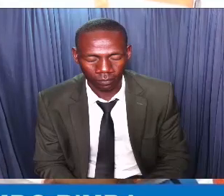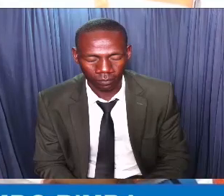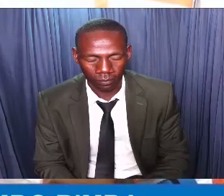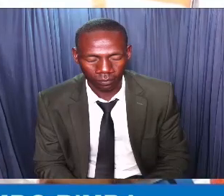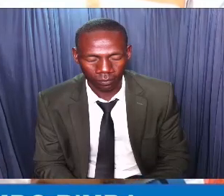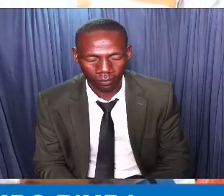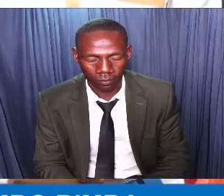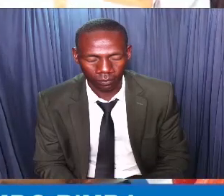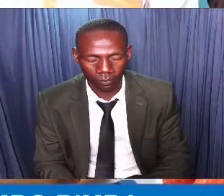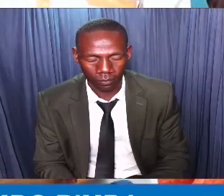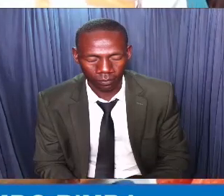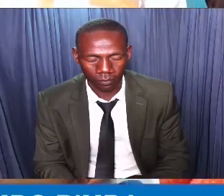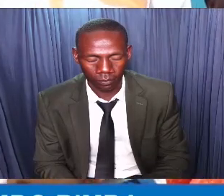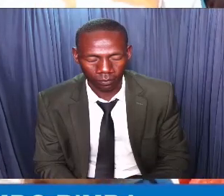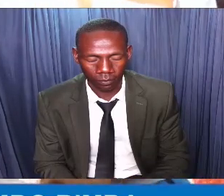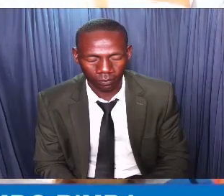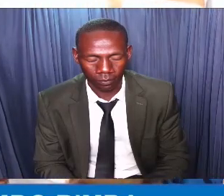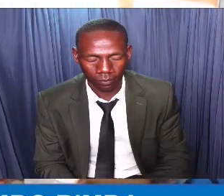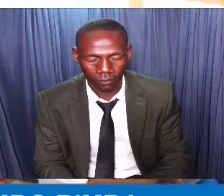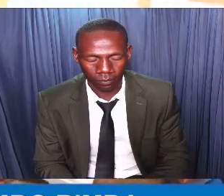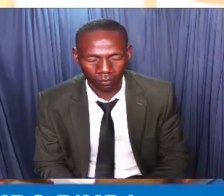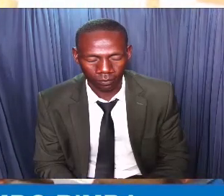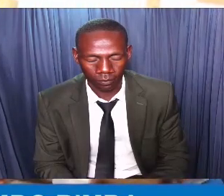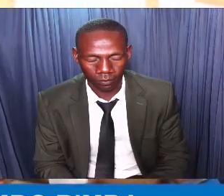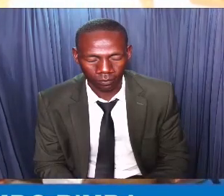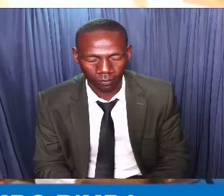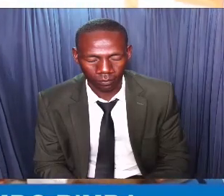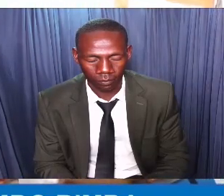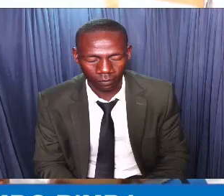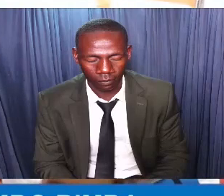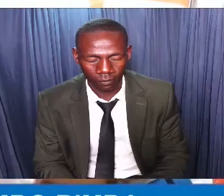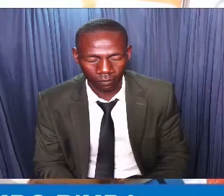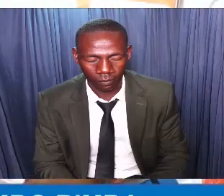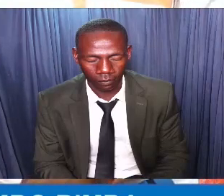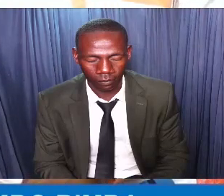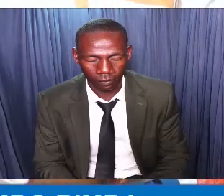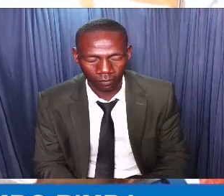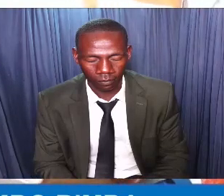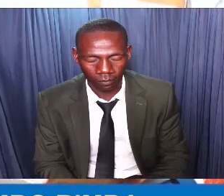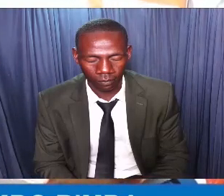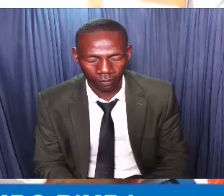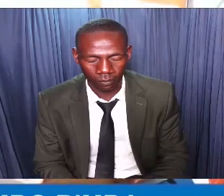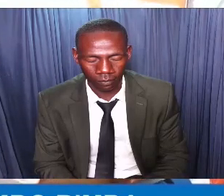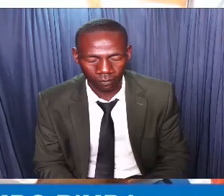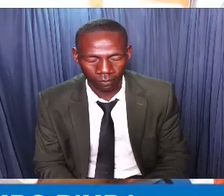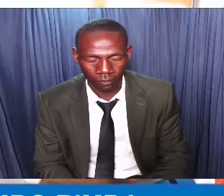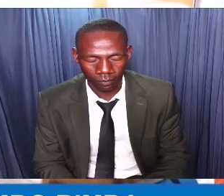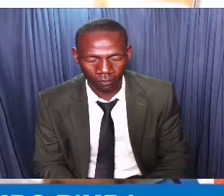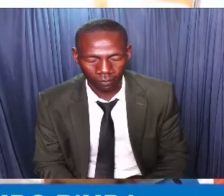leo, Bwana samehe, ukawafike vazi mpya. Kila aliye hapa, aliye nje, ukamsamehe,